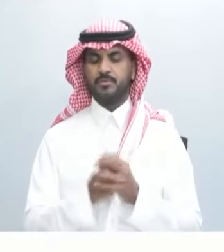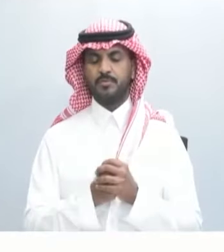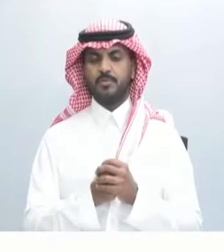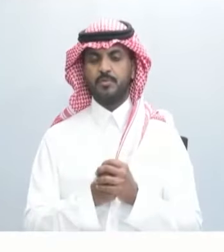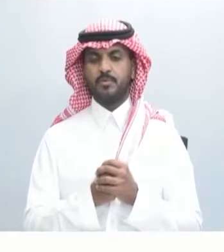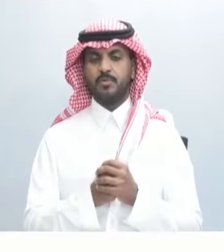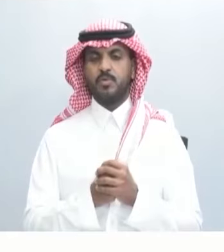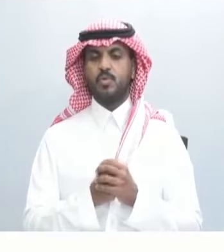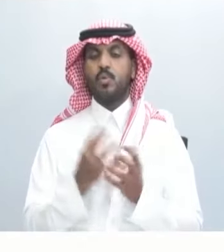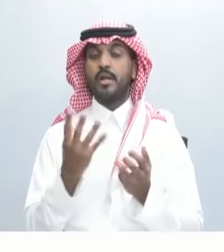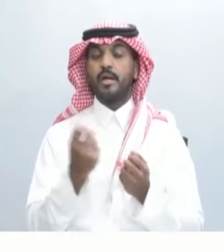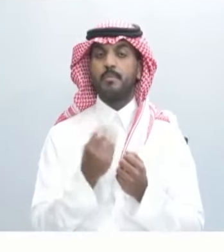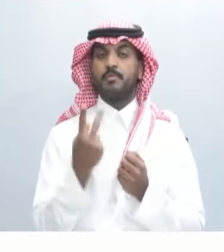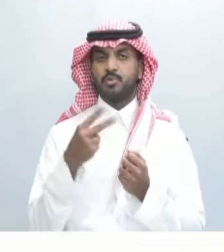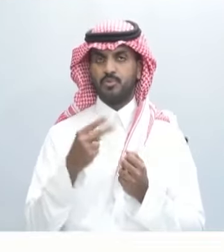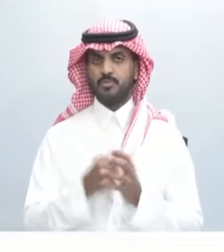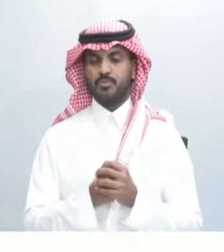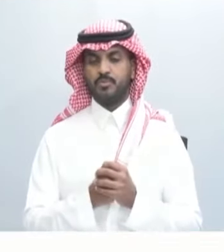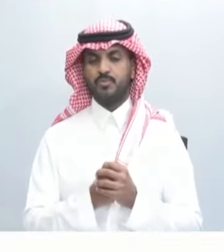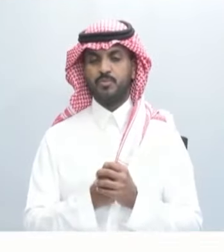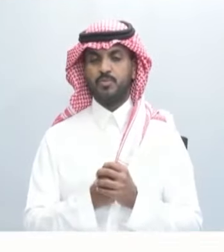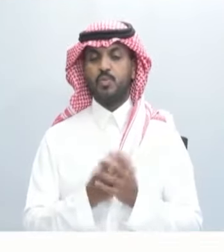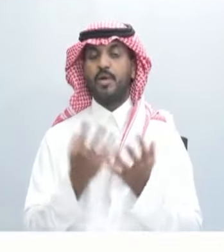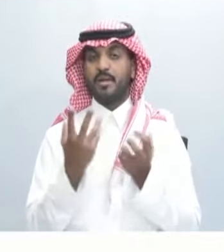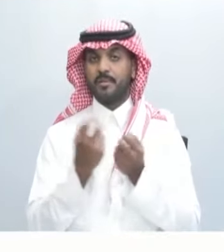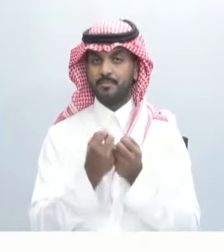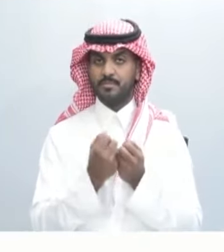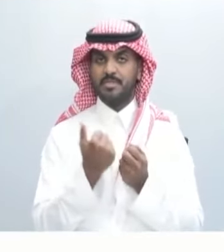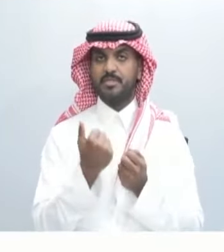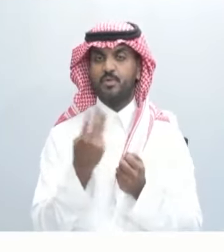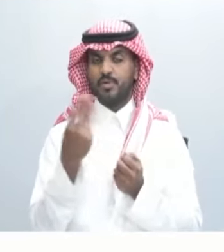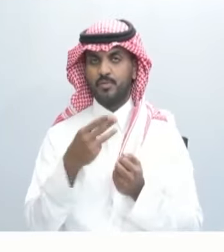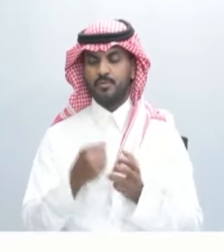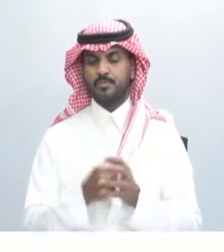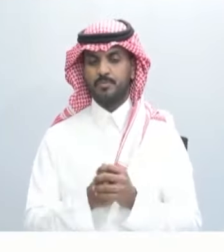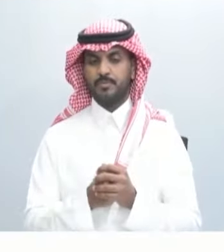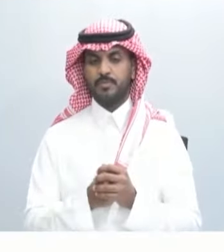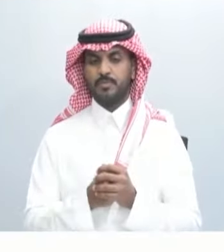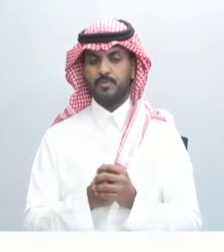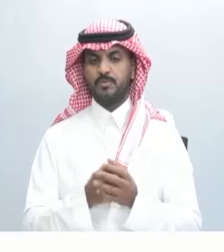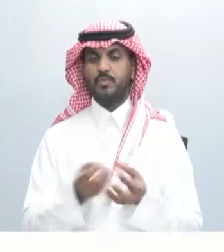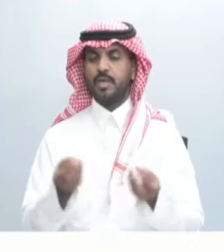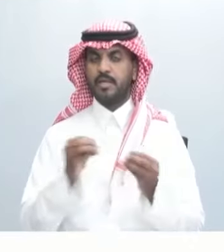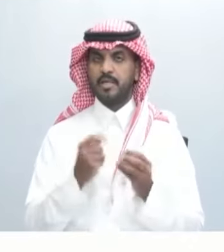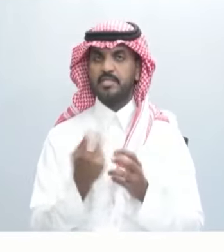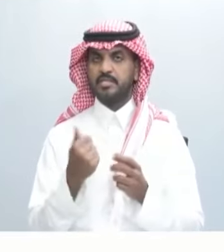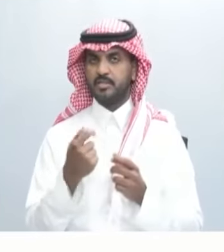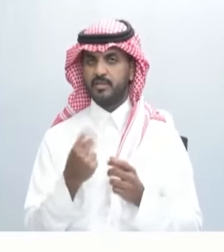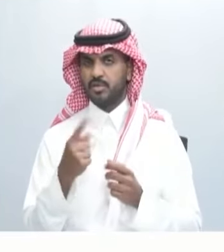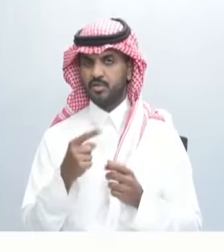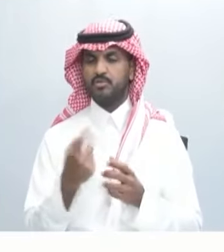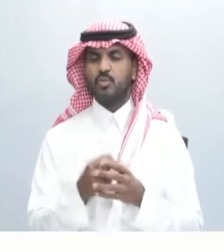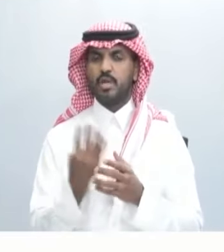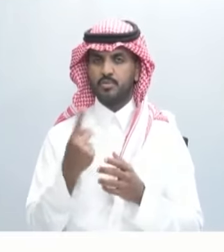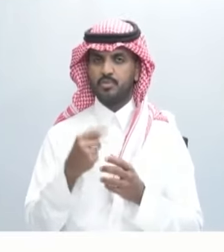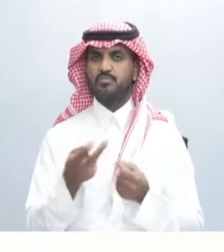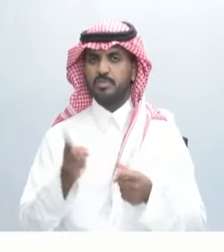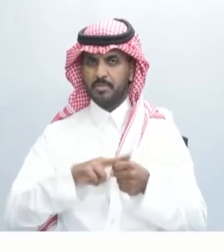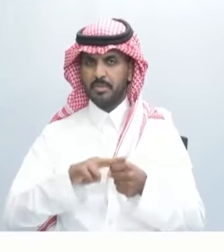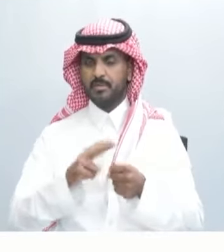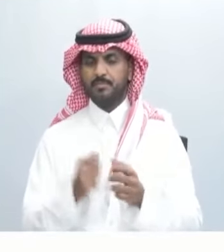والعدد اربعه وعشرون والعدد كذلك سته كذلك اثنى عشر تم تكرارها والاربعون تم